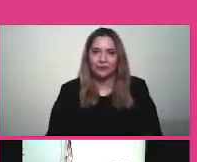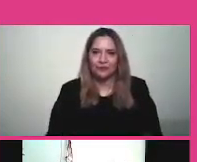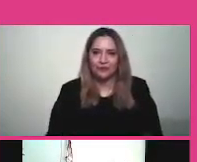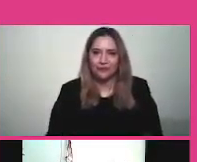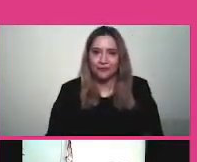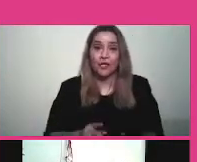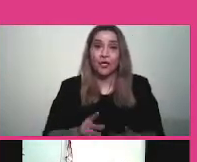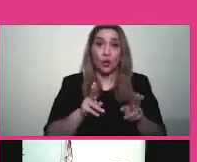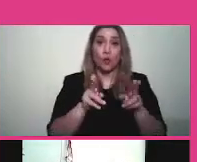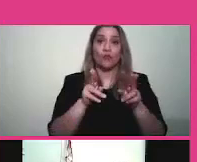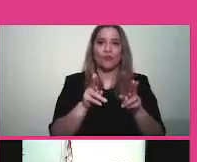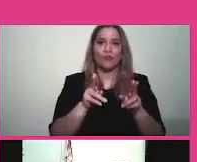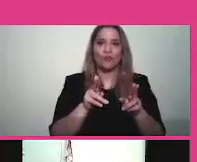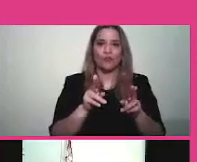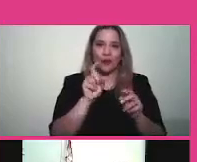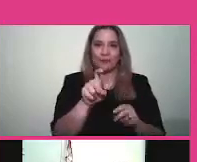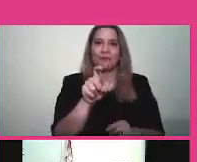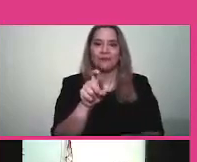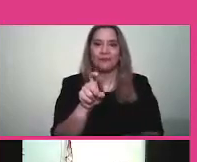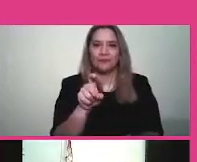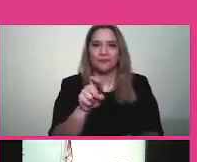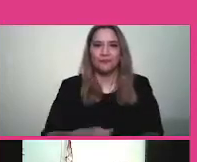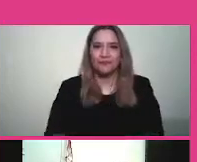Μπράβο, Αγγελική. Stop.